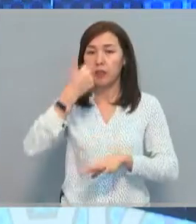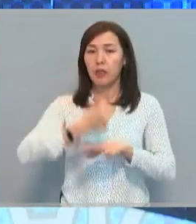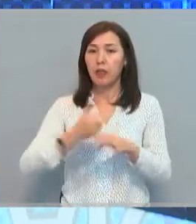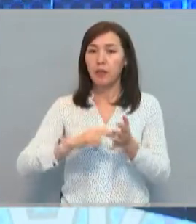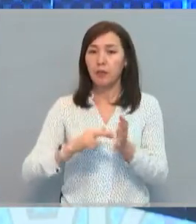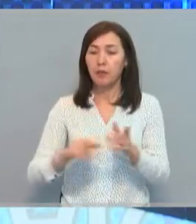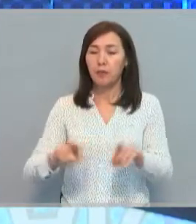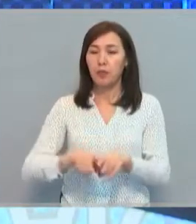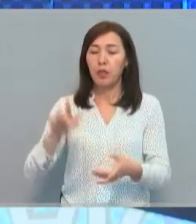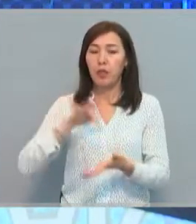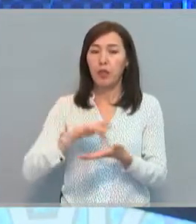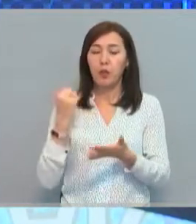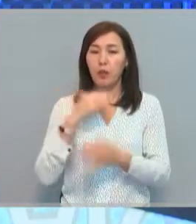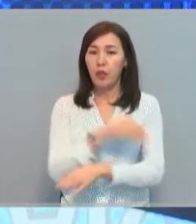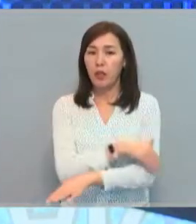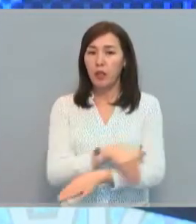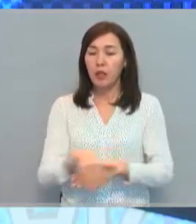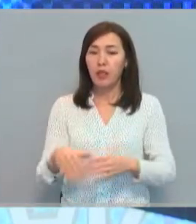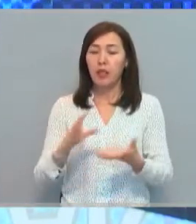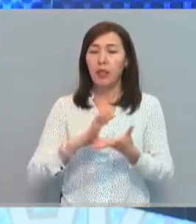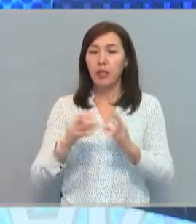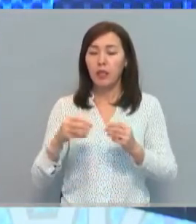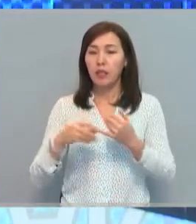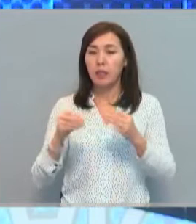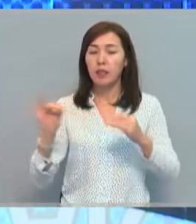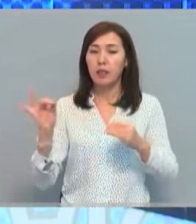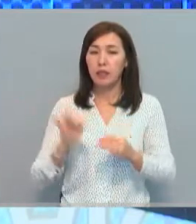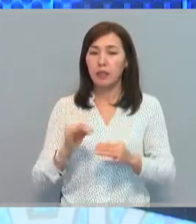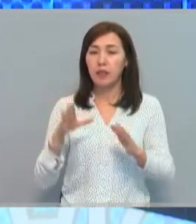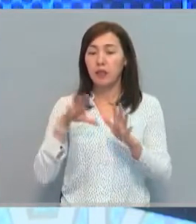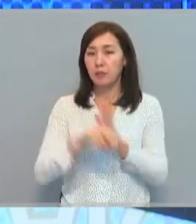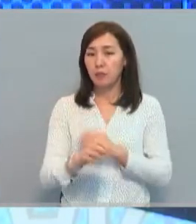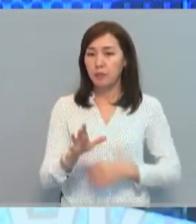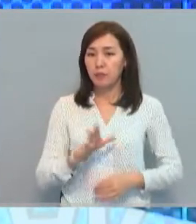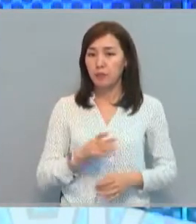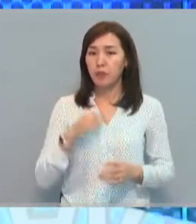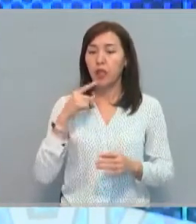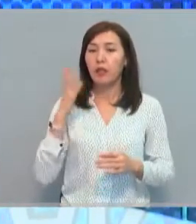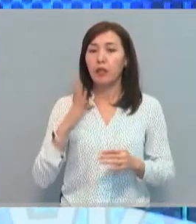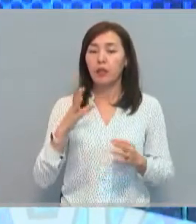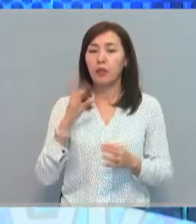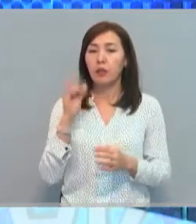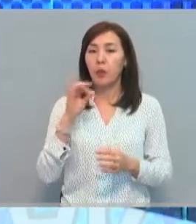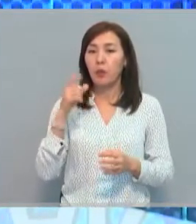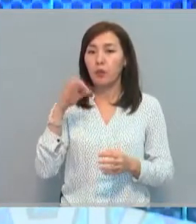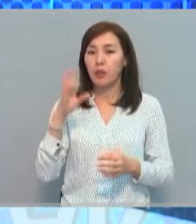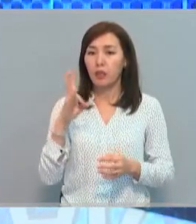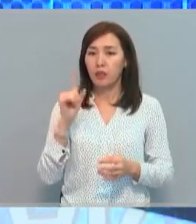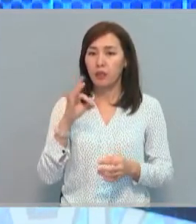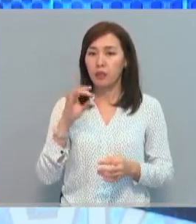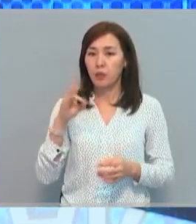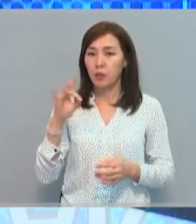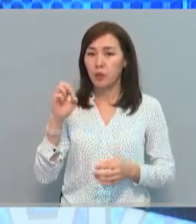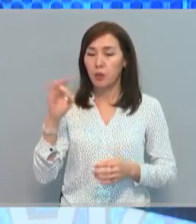жоспарына сәйкес шаһардағы бірнеше көше бойындағы жерлер сондай санатқа енген. Атап айтқанда, Тәукехан Рысқұлов даңғылдарының